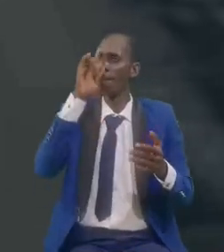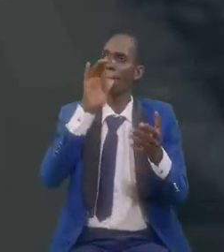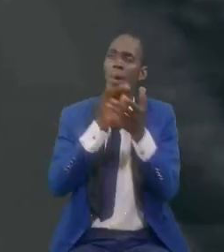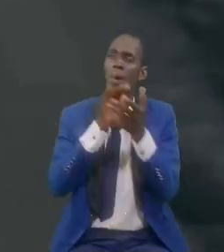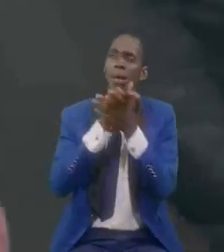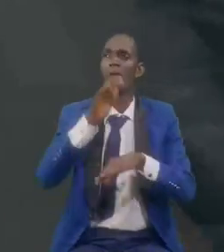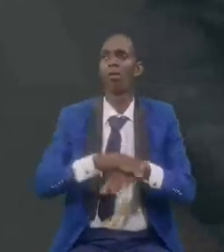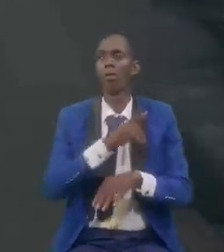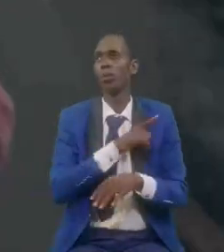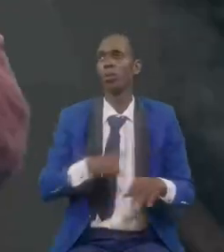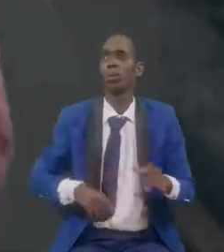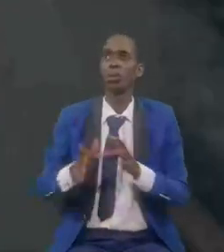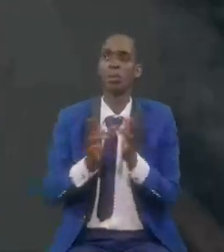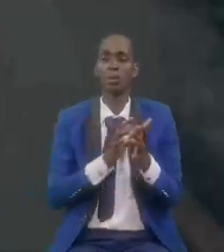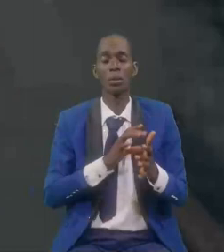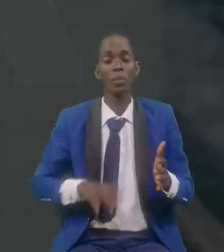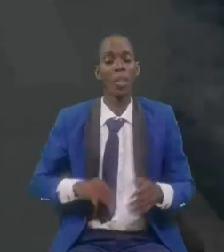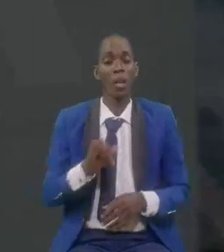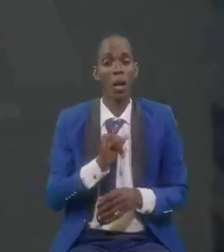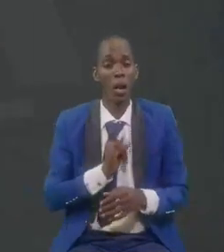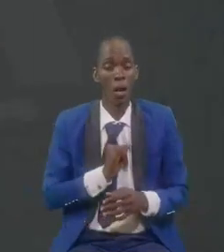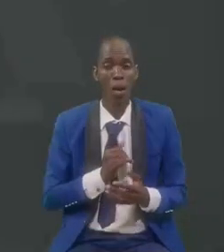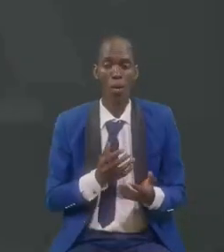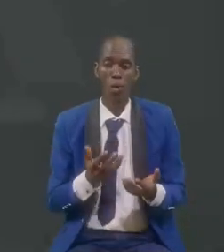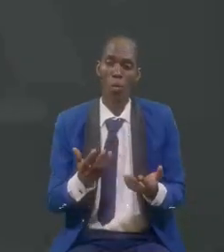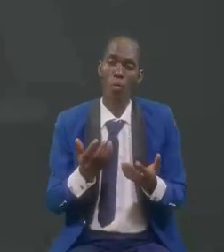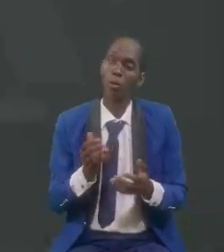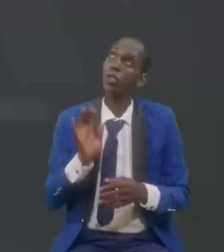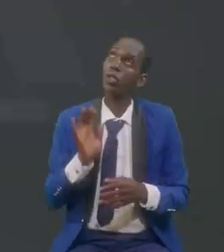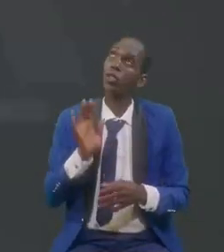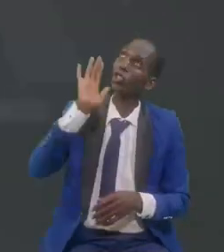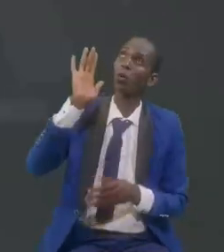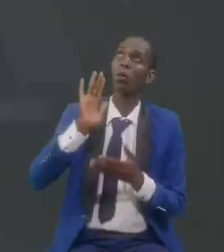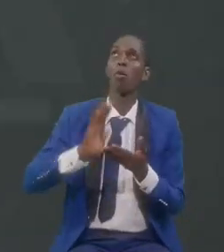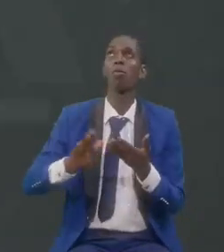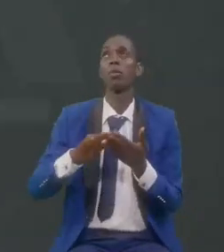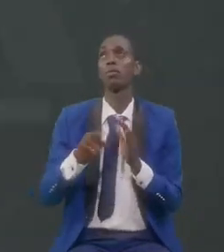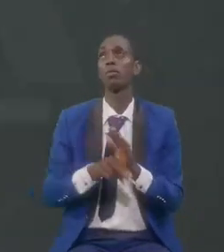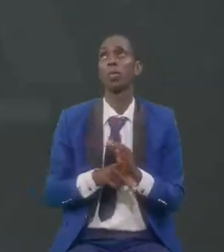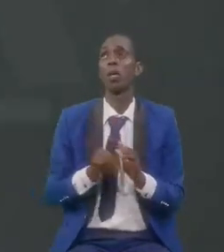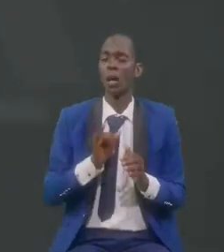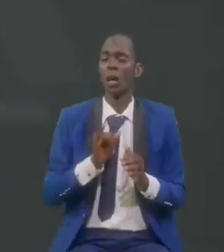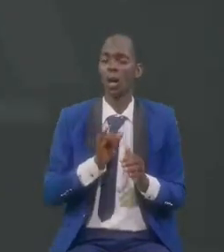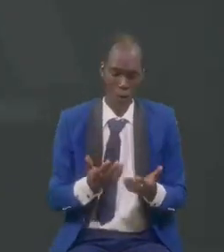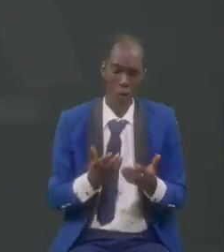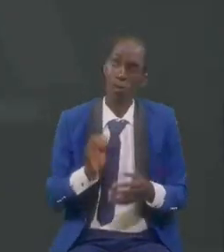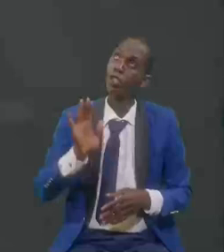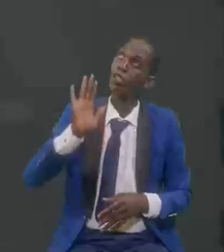au Seigneur Jésus-Christ. Je veux ton pardon. Je veux ton